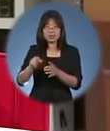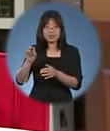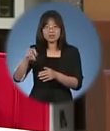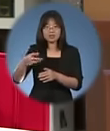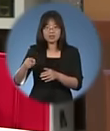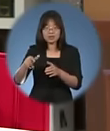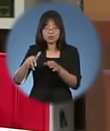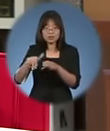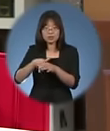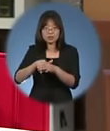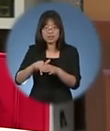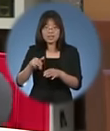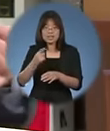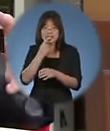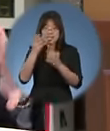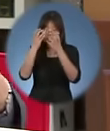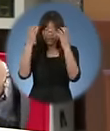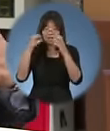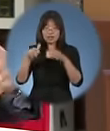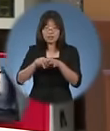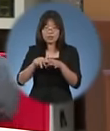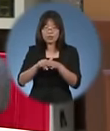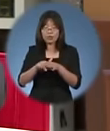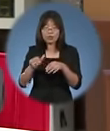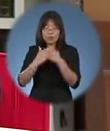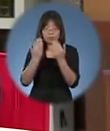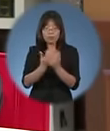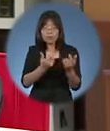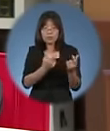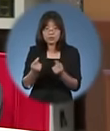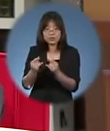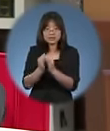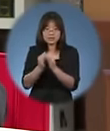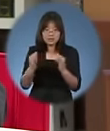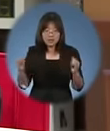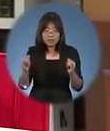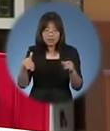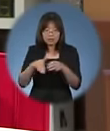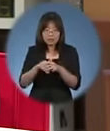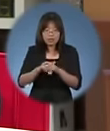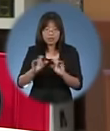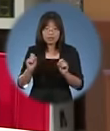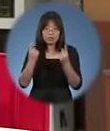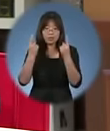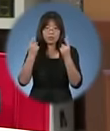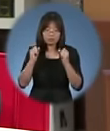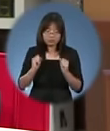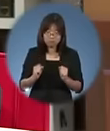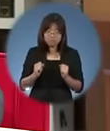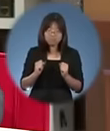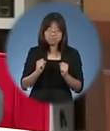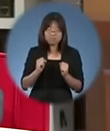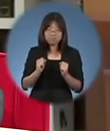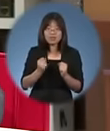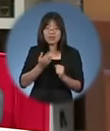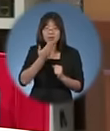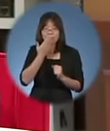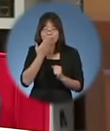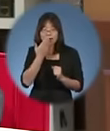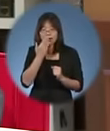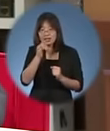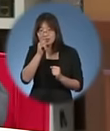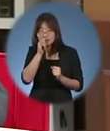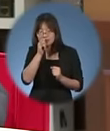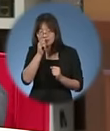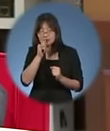다음에 이슬람교도 등등 할 것 없이 모든 그런 인종들이, 인종과 문화가 다문화, 다민족, 다문화, 다언어. 이것이